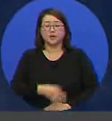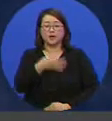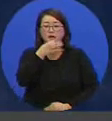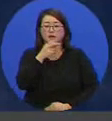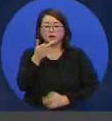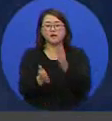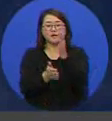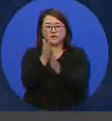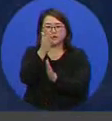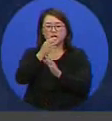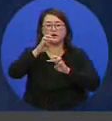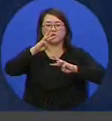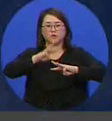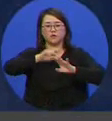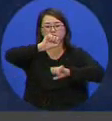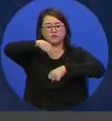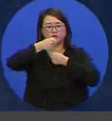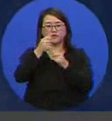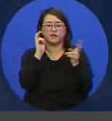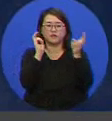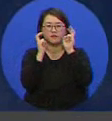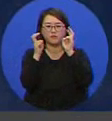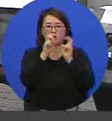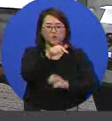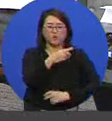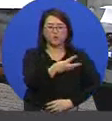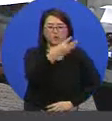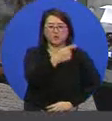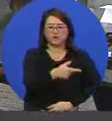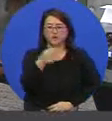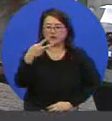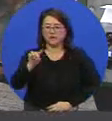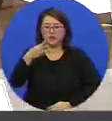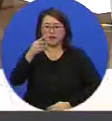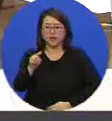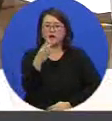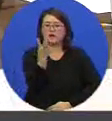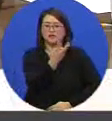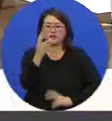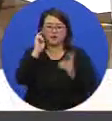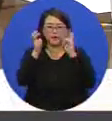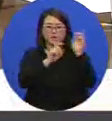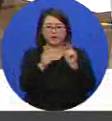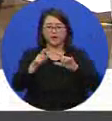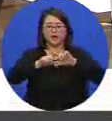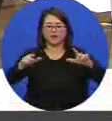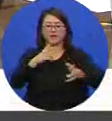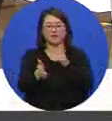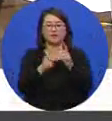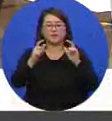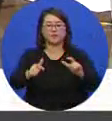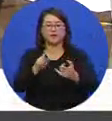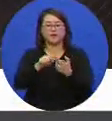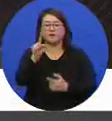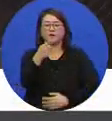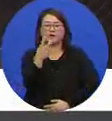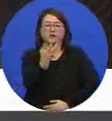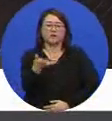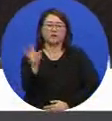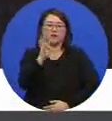익산시가 농축산업체인 골든코리아와 나노플렉스, 대라유통과 일반산업단지에 대한 120억 원의 투자